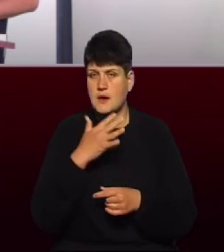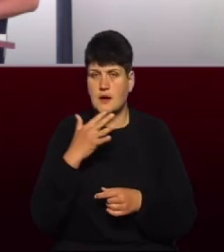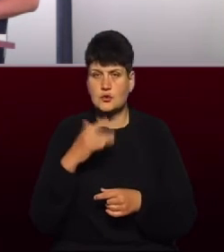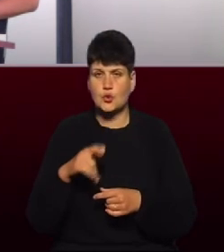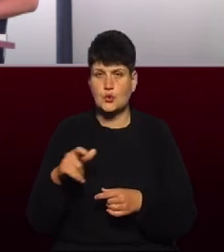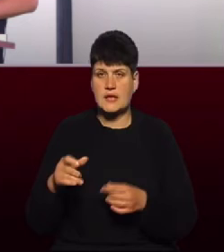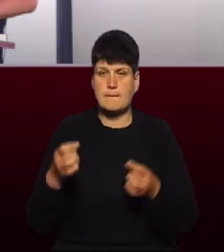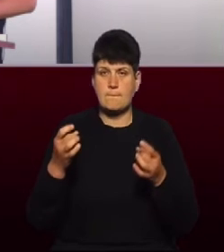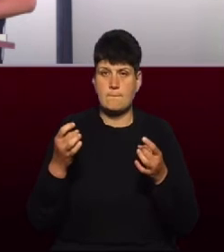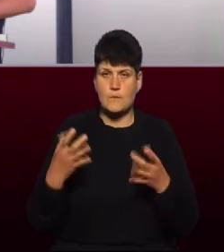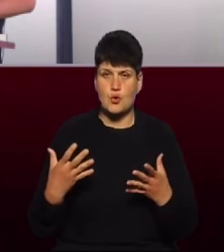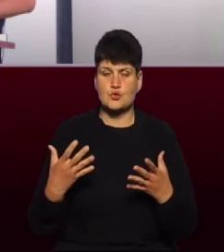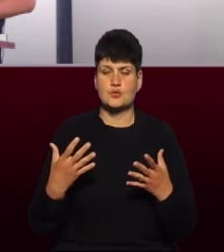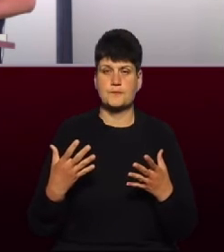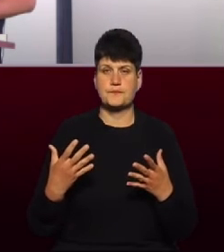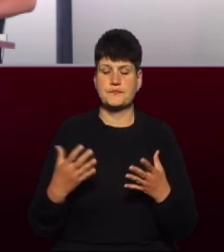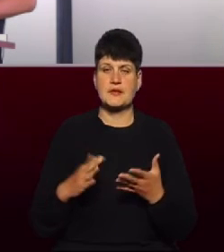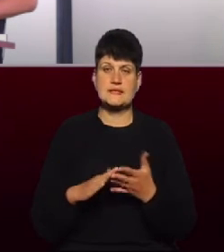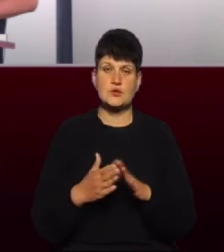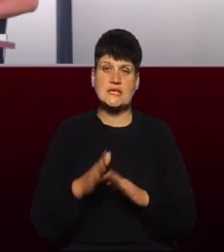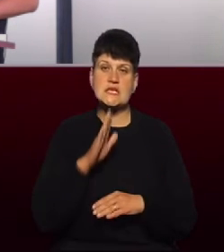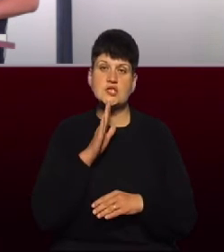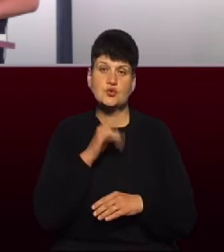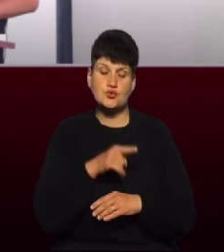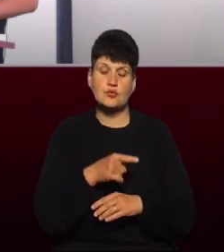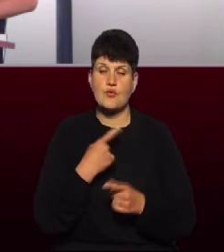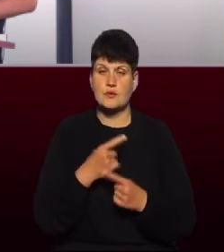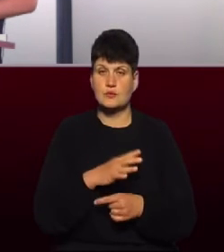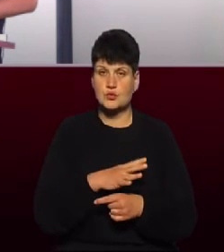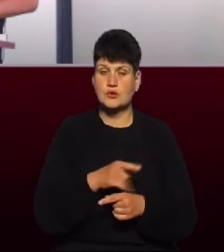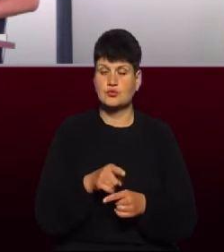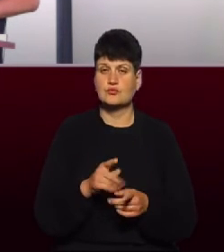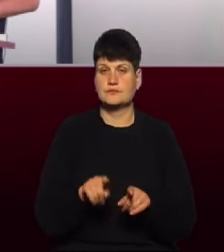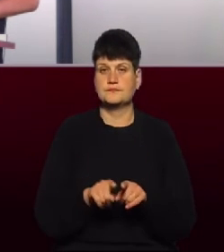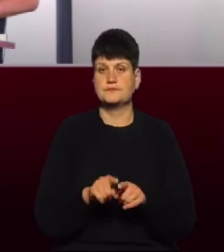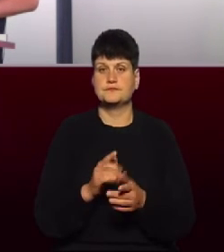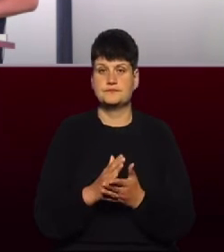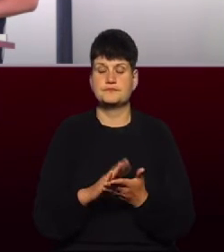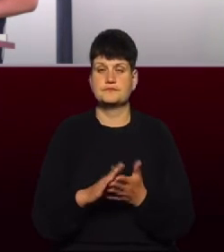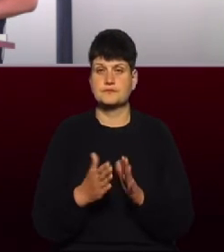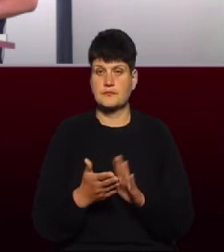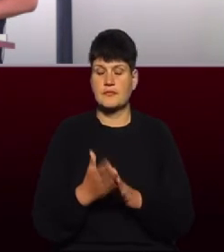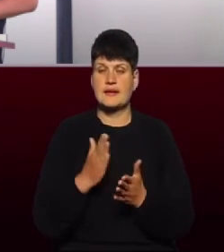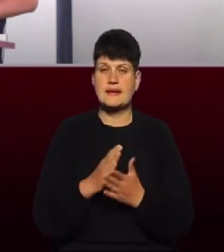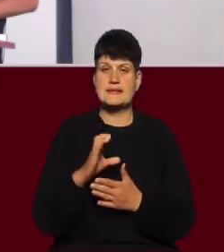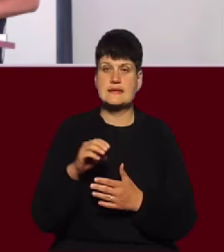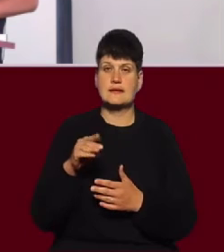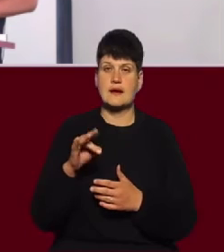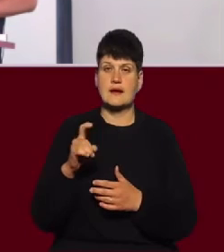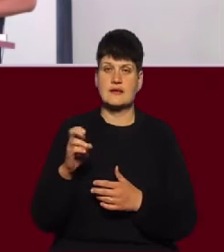от такі, от як ситуація з жіночкою, про яку я говорю про суд, тут би мало бути так само транспортним засобом. Є страхівка, я думаю, що вона би мала бути